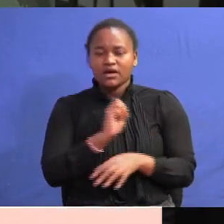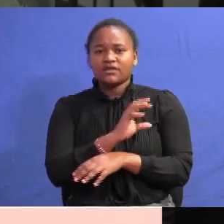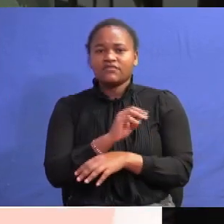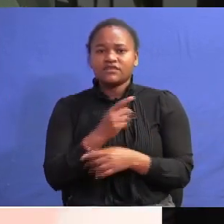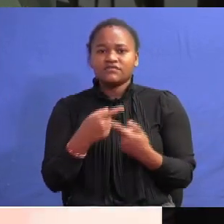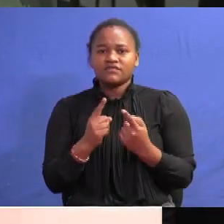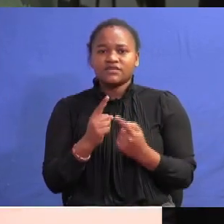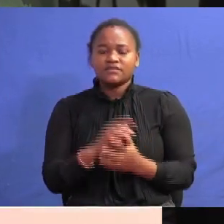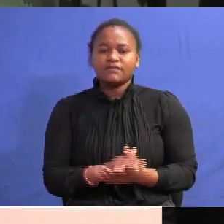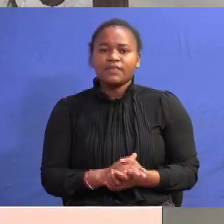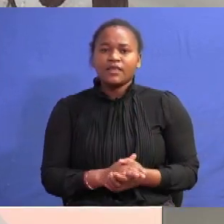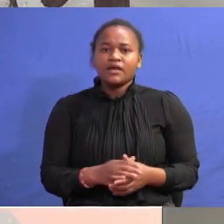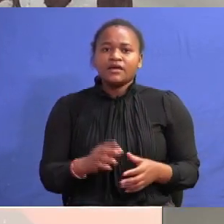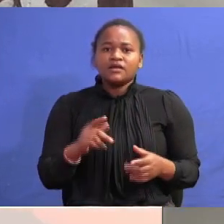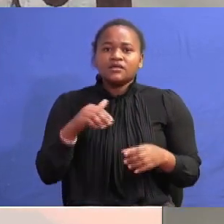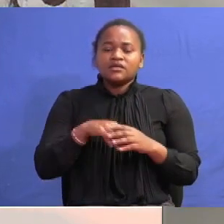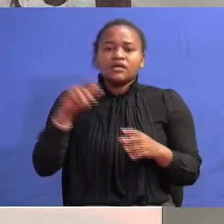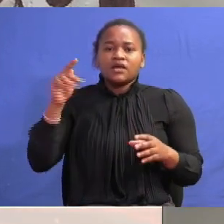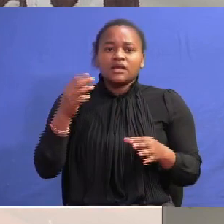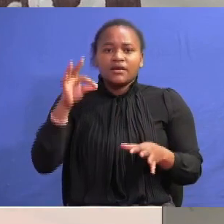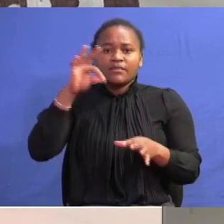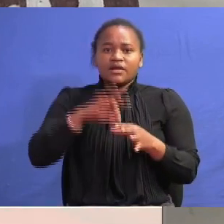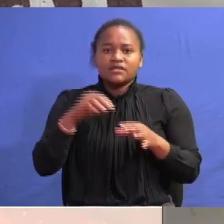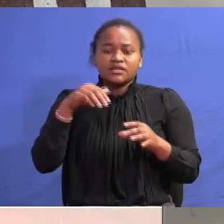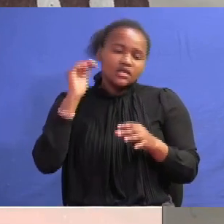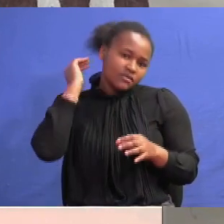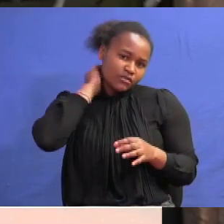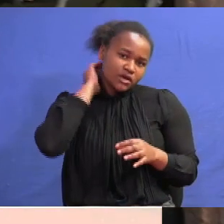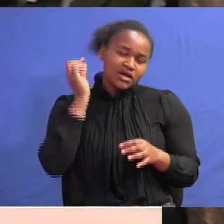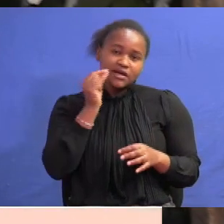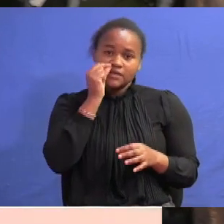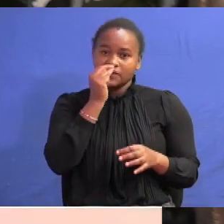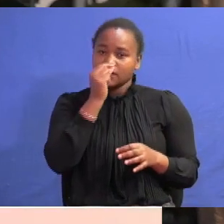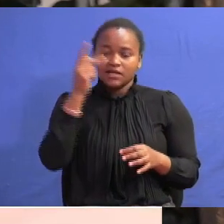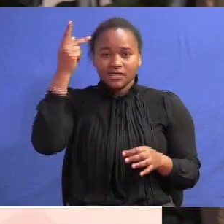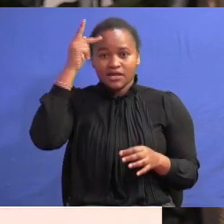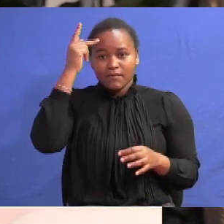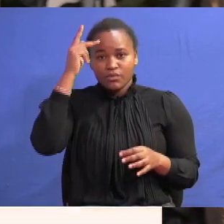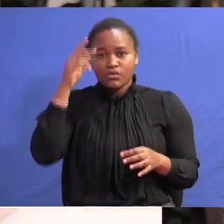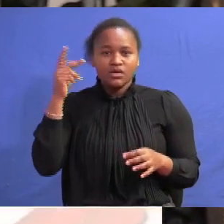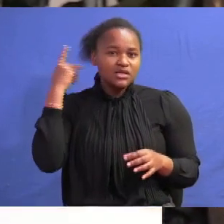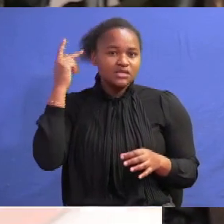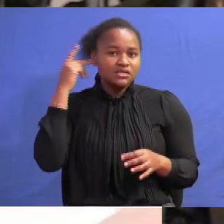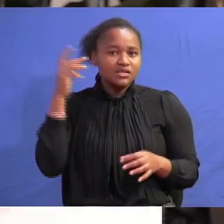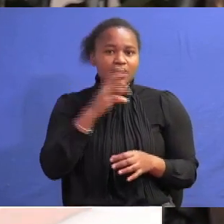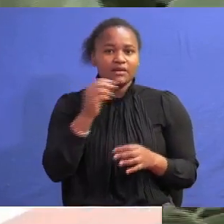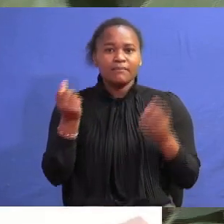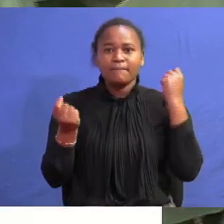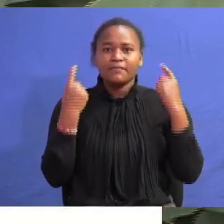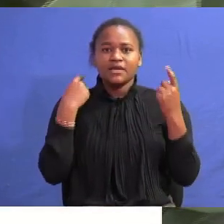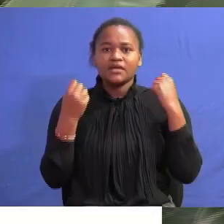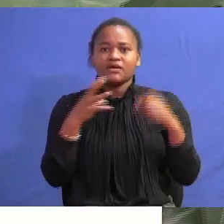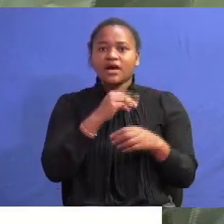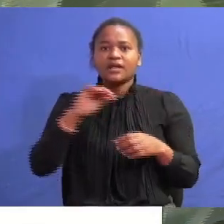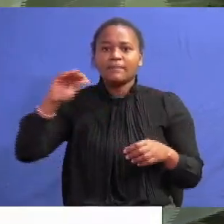Nchini Kenya, parachichi hupandwa katika kaunti za Murang'a, Nyeri, Kiambu, Kisii, Meru, eneo la